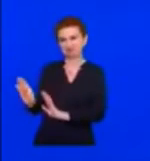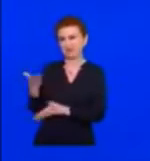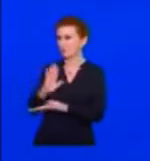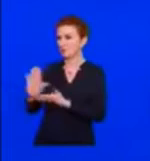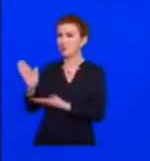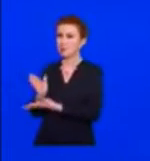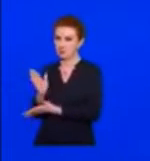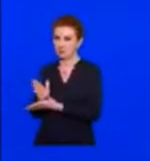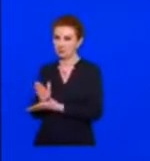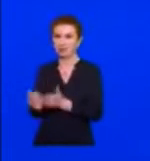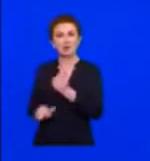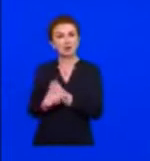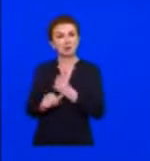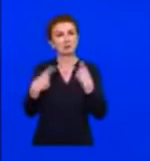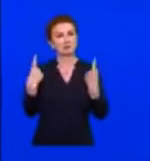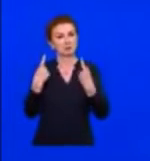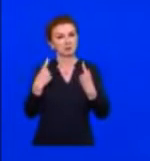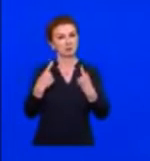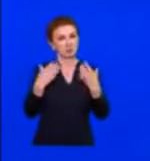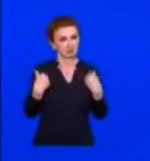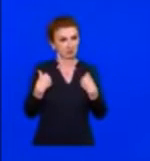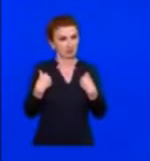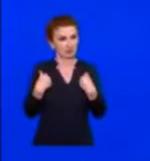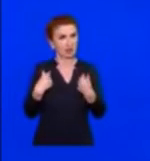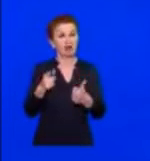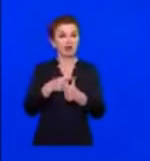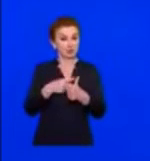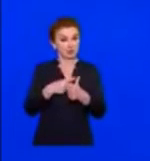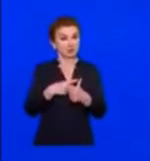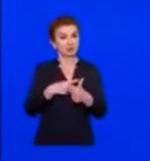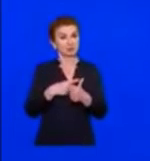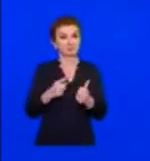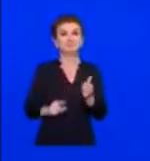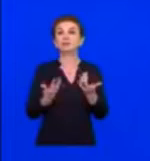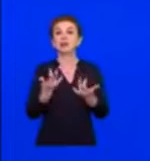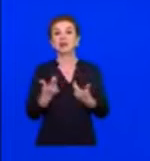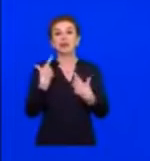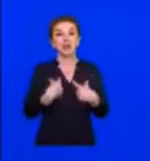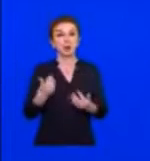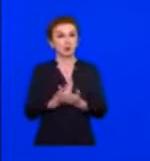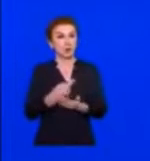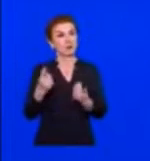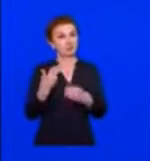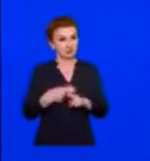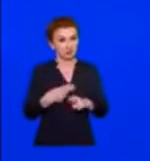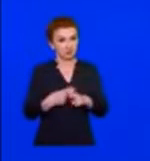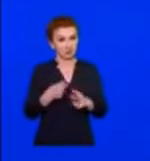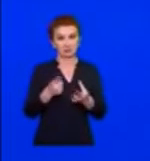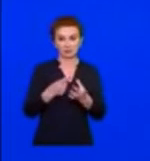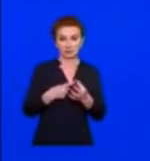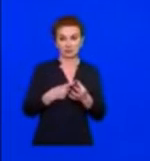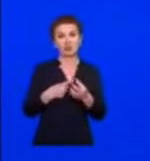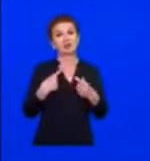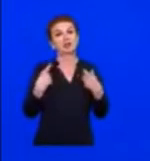to przyrost zachorowań. Drugi to dystansowanie społeczne. I trzeci to wydajność naszej służby zdrowia. Mamy